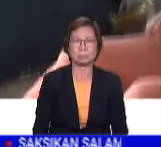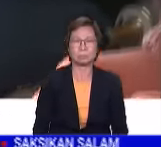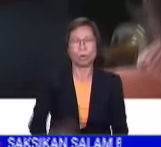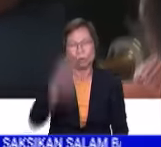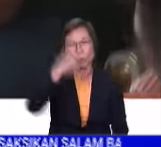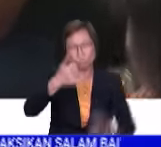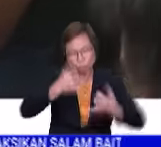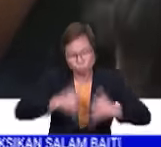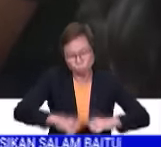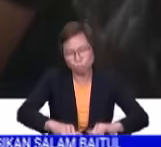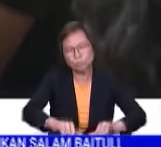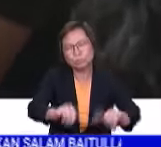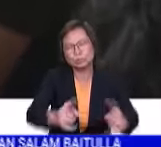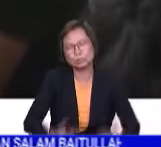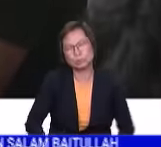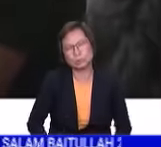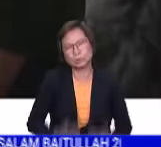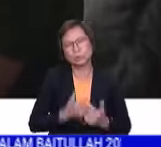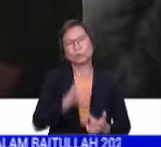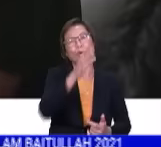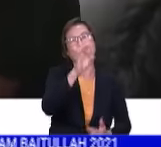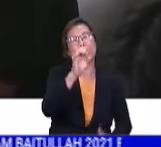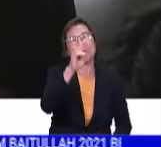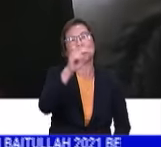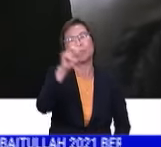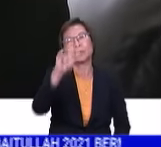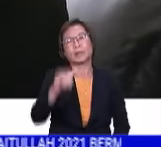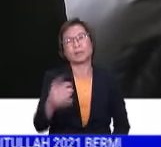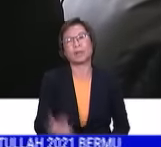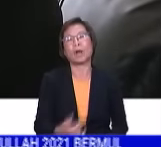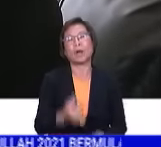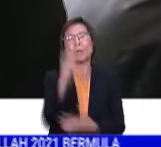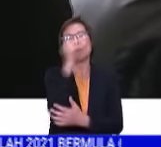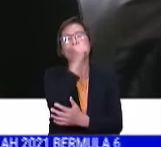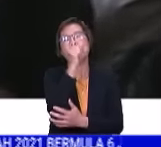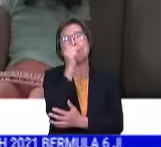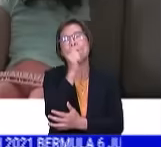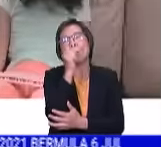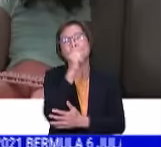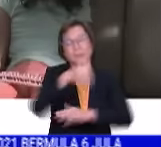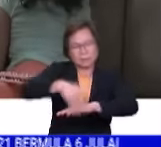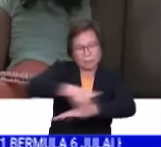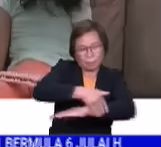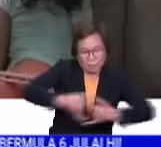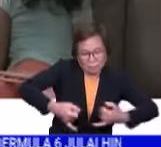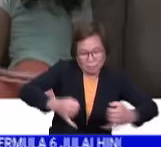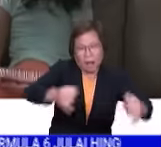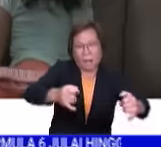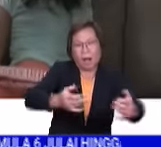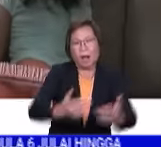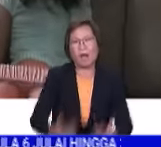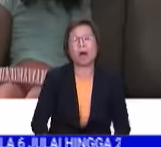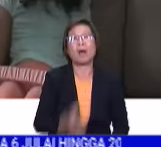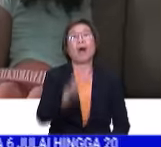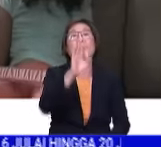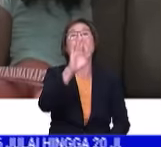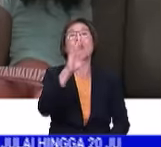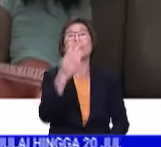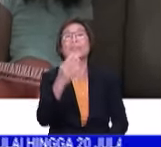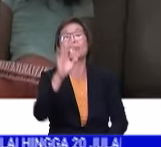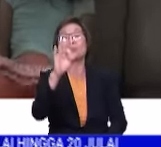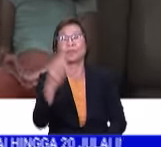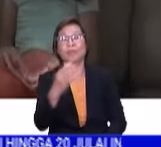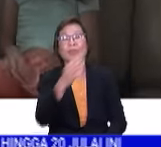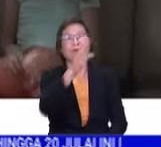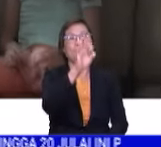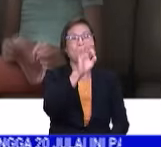Demi meneruskan kelangsungan hidup, Fendi kini membuat persembahan basking secara langsung menerusi Facebook rasmi Fendi